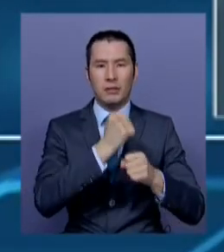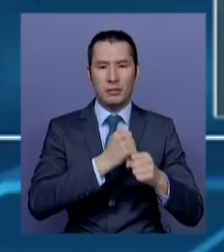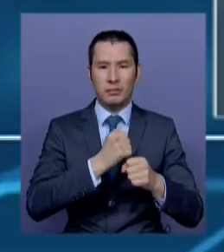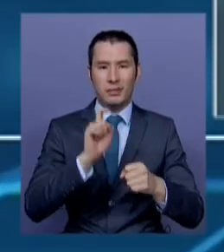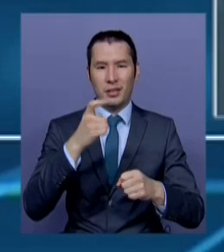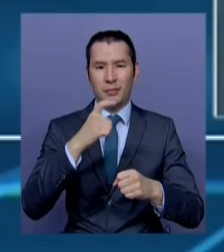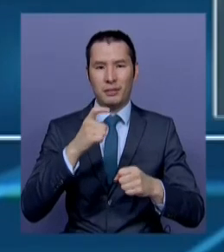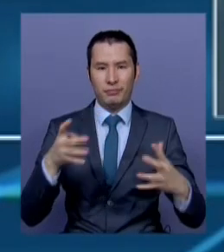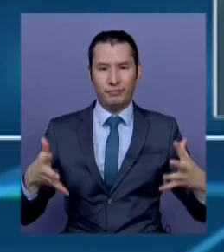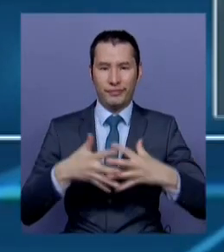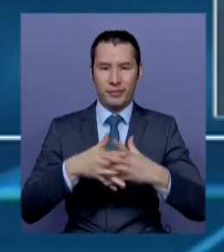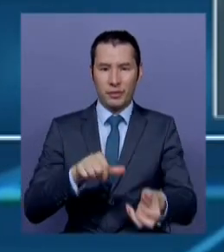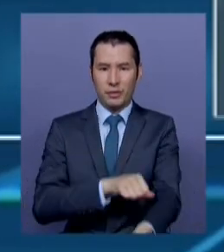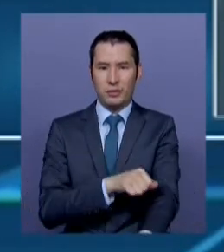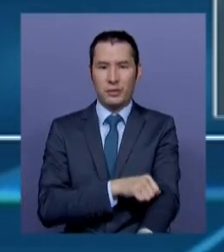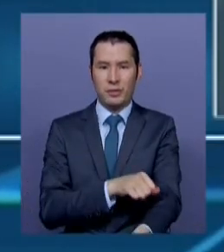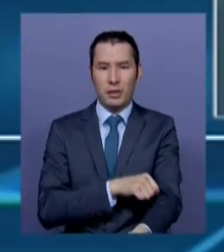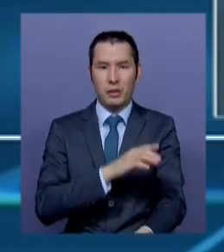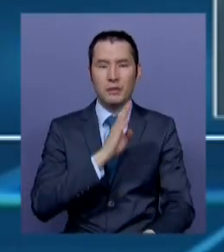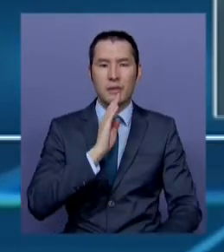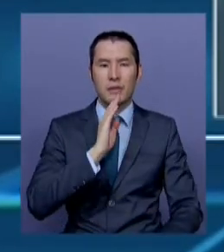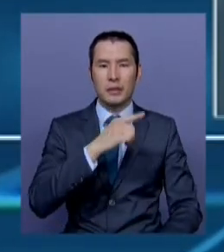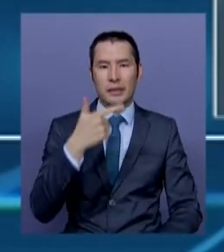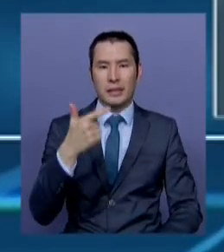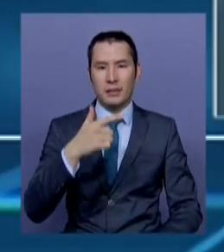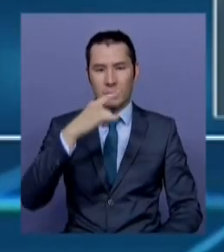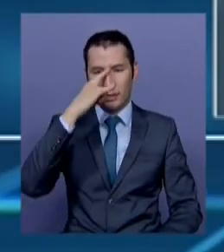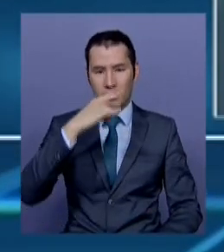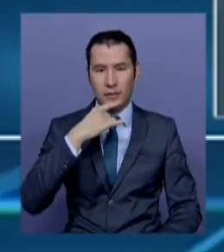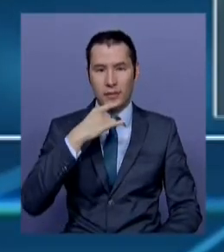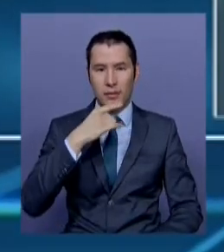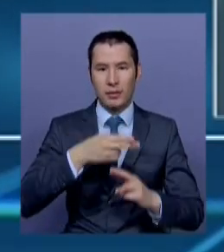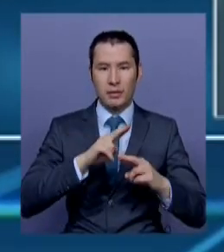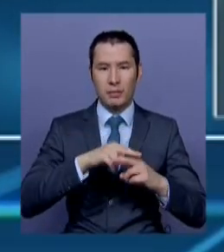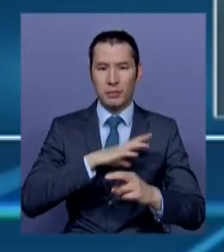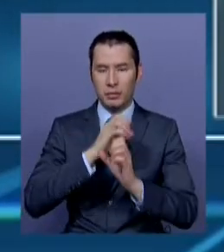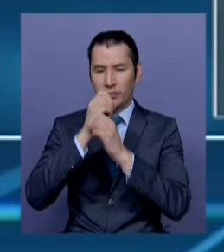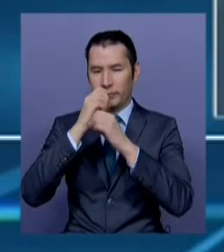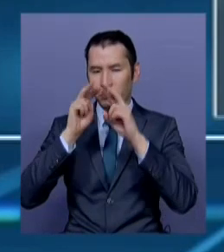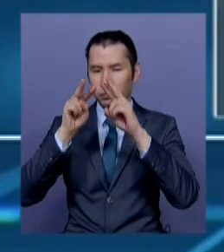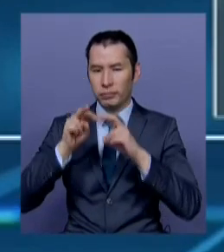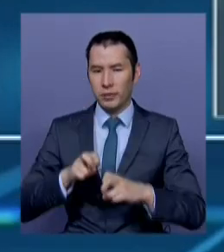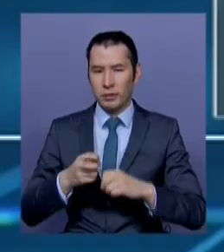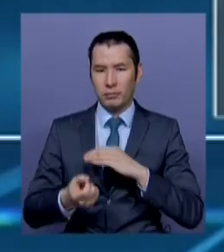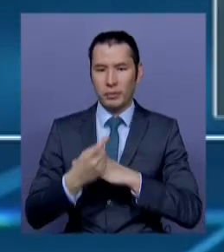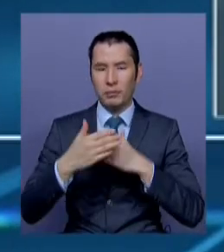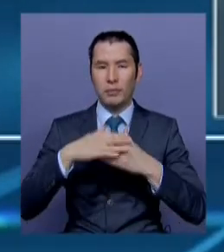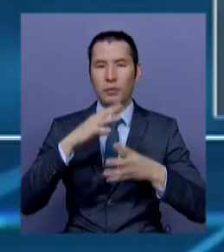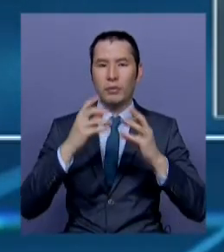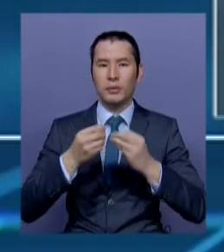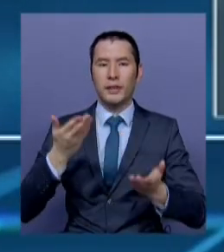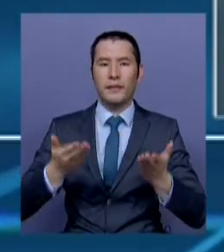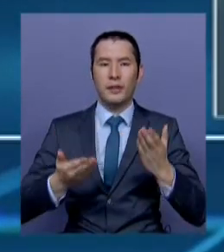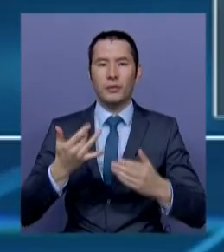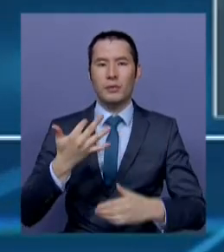ұйымдастырған Қазақстан Республикасы азаматын ұстады. Жасырын есірткі зертханасында тінту нәтижесінде шамамен 2 килограмм